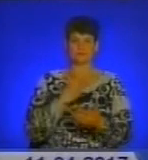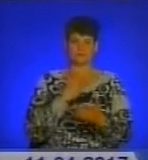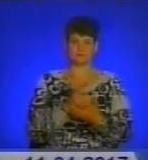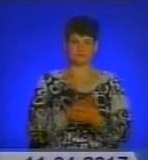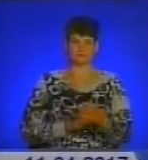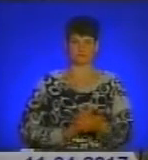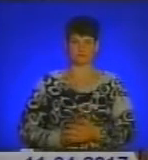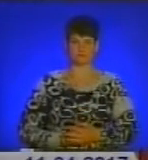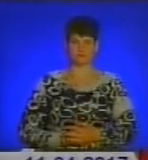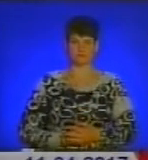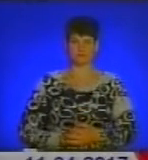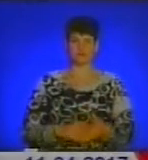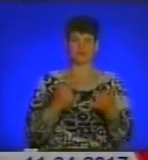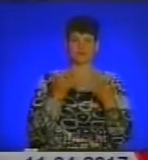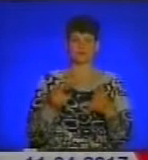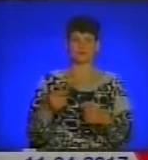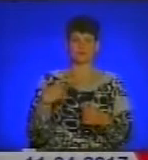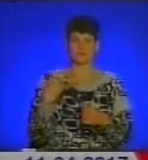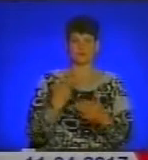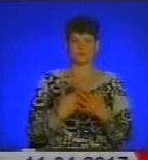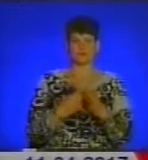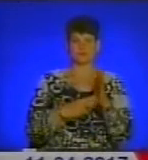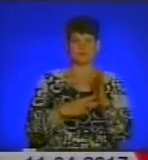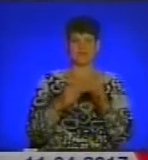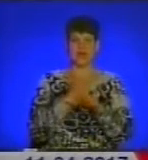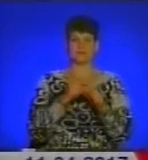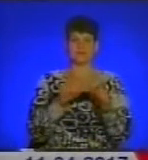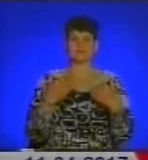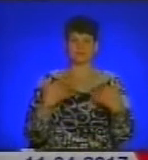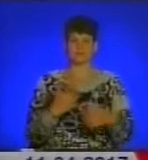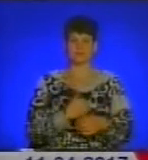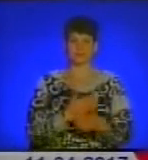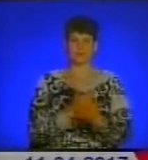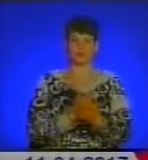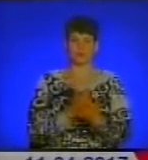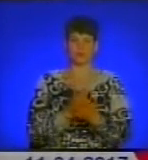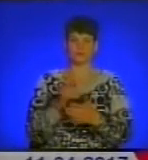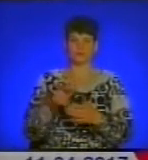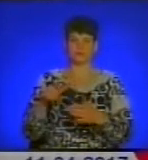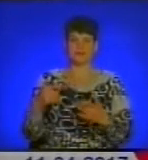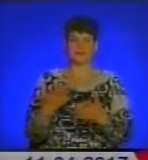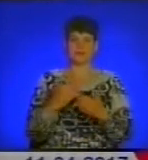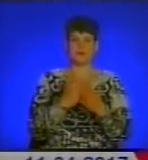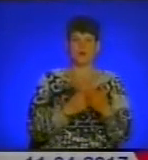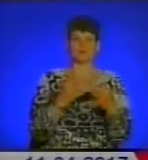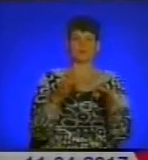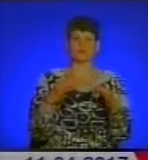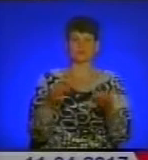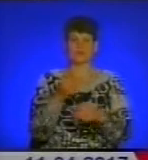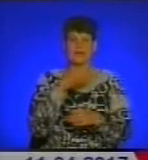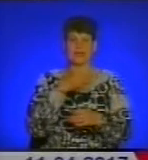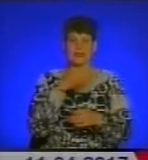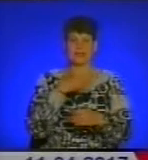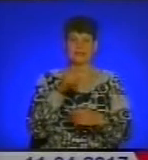Ірина Терлюк. Сьогодні на Тернопільщині близько 70 аптек уже зголосилися обслуговувати покупців за програмою «Доступні ліки». Їх